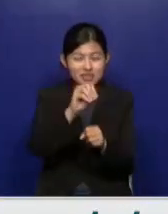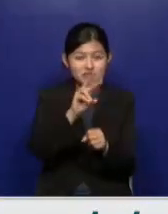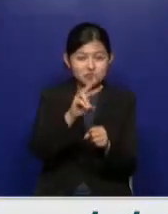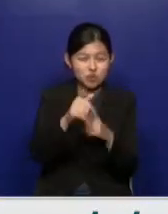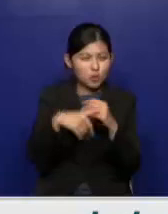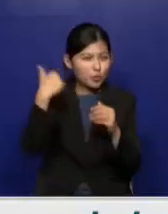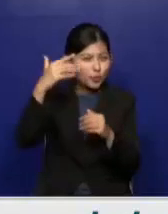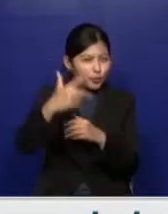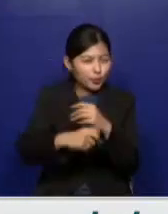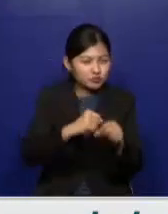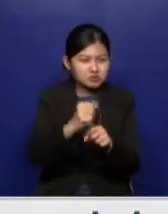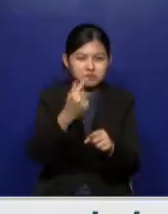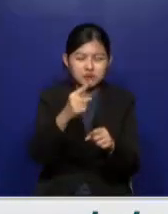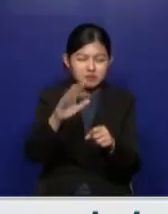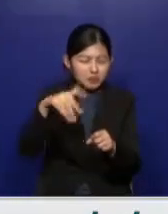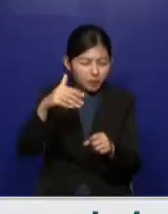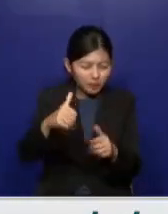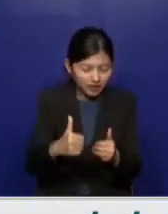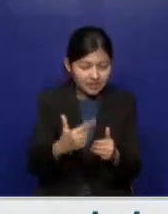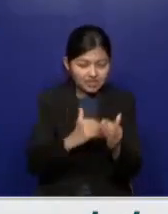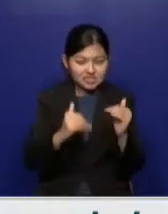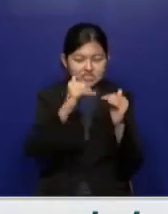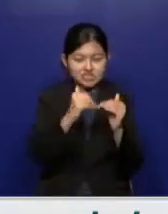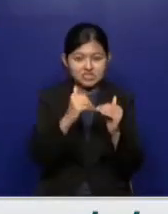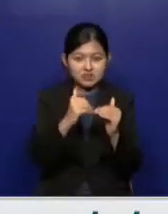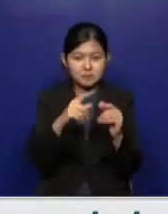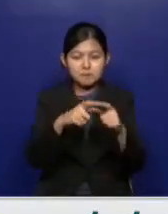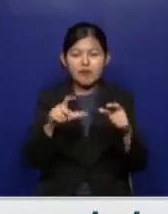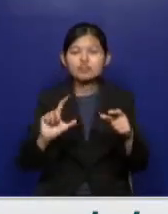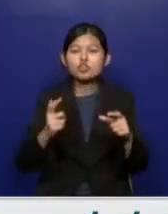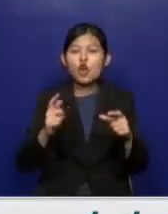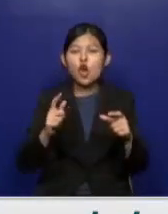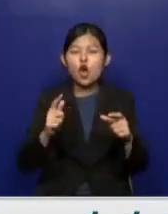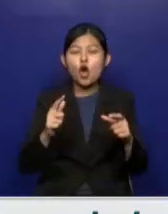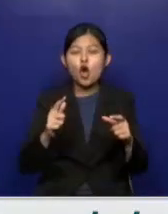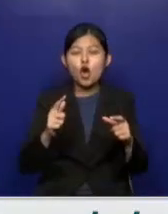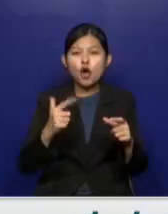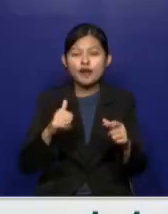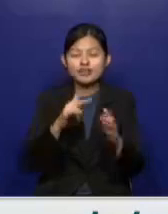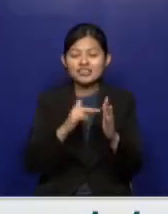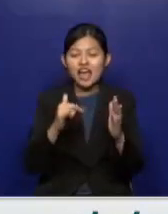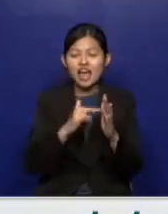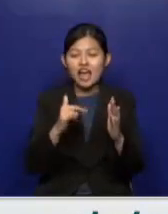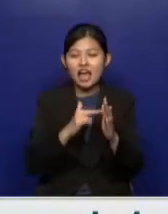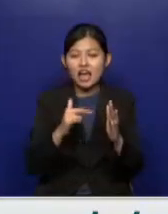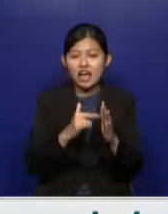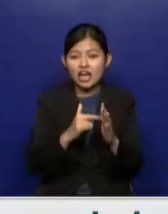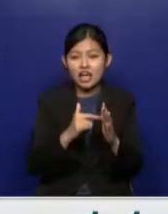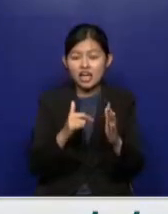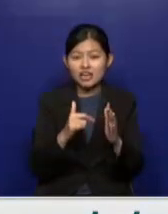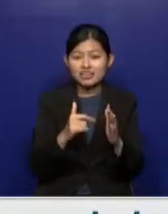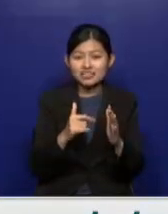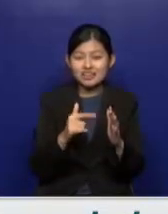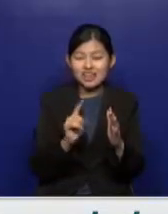11ปีผ่านไปเนี่ยเขาต้องไปใช้สิทธิ์รักษาพยาบาลบัตรทองเขาใช้ยานอกบัญชีหลักแห่งชาติในขณะ